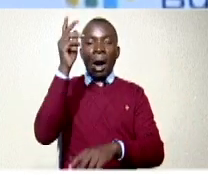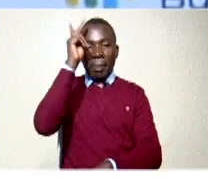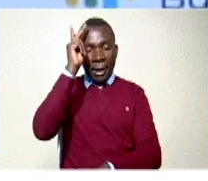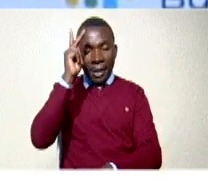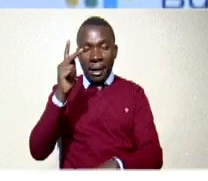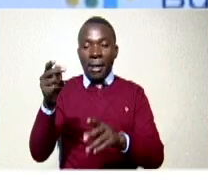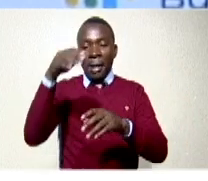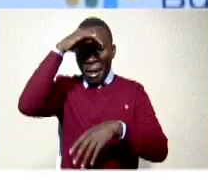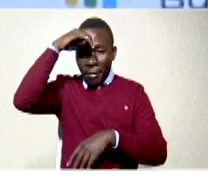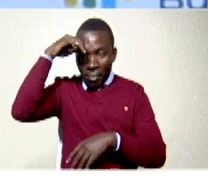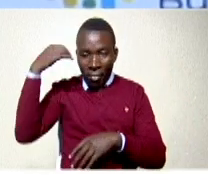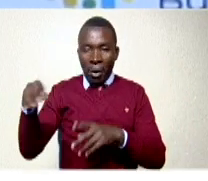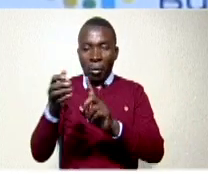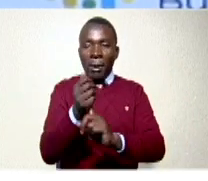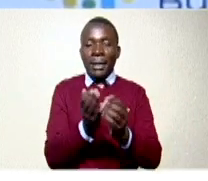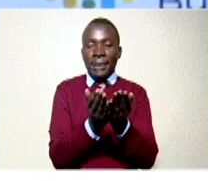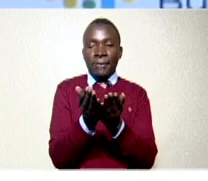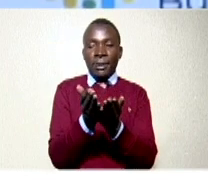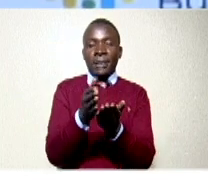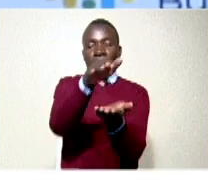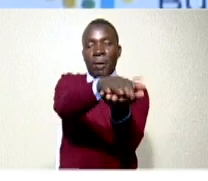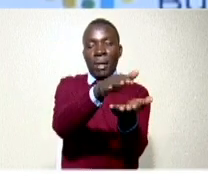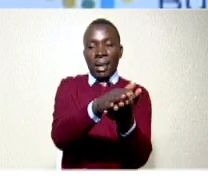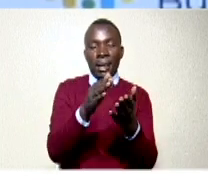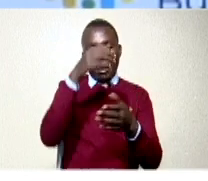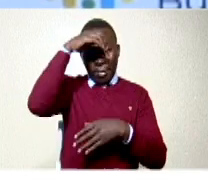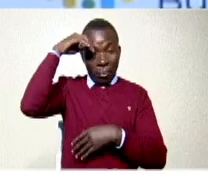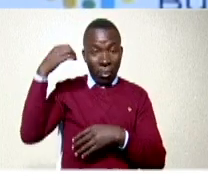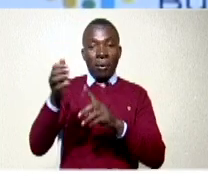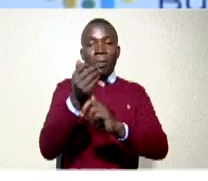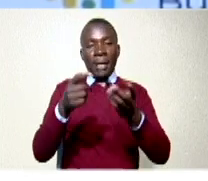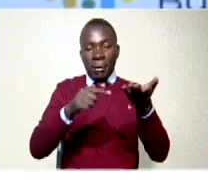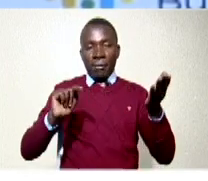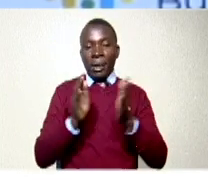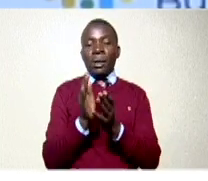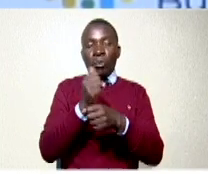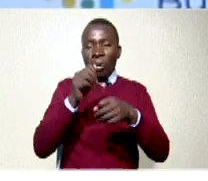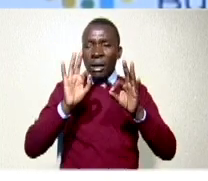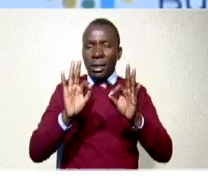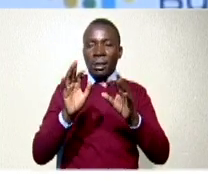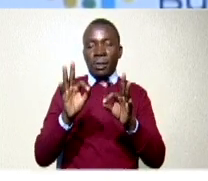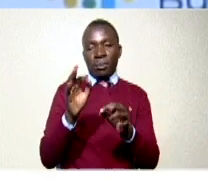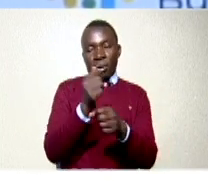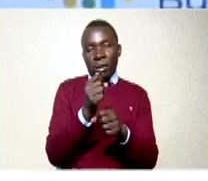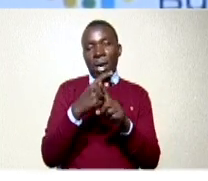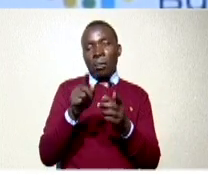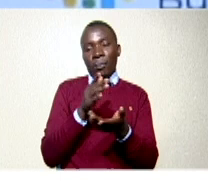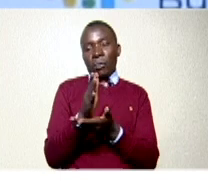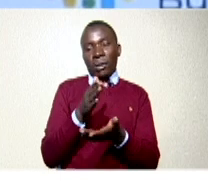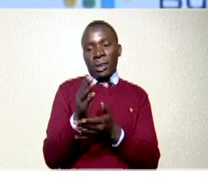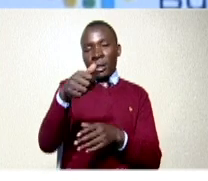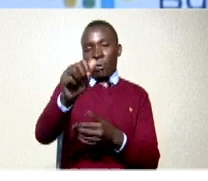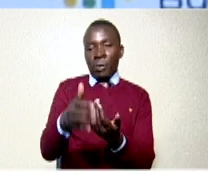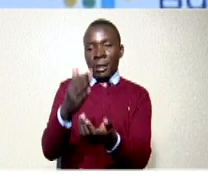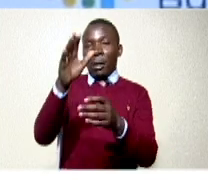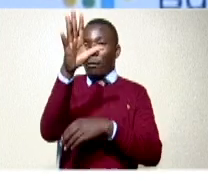kuri serivisi z'imari, bibagora kugera ku ikoranabuhanga no kunoza ibyo bakora. Nyamara ariko nibo batunze Afurika, kuko